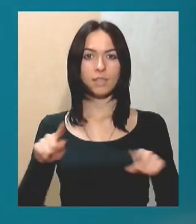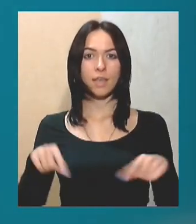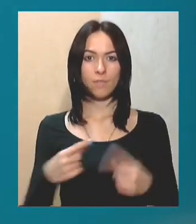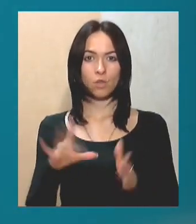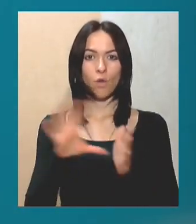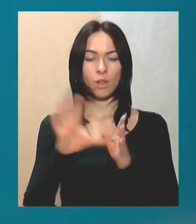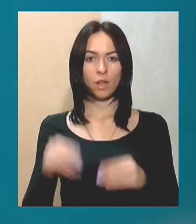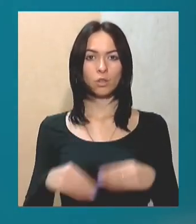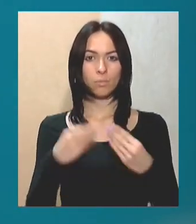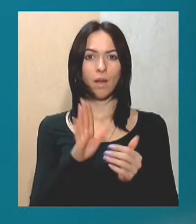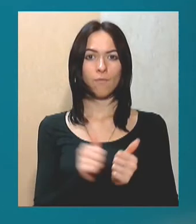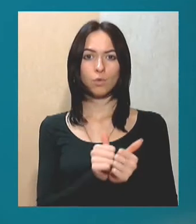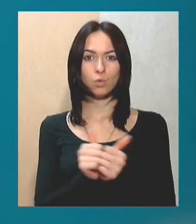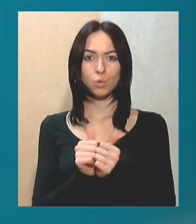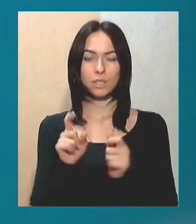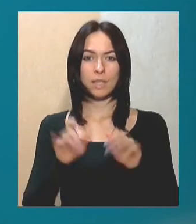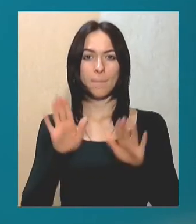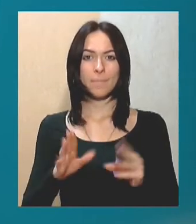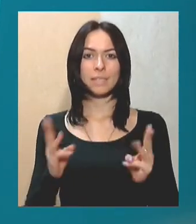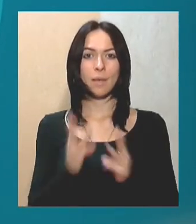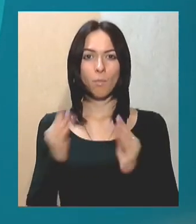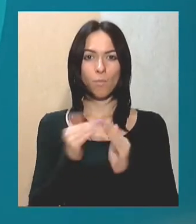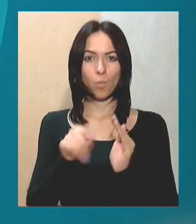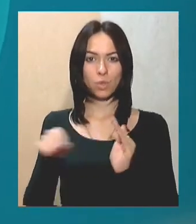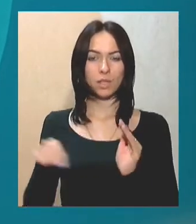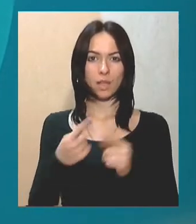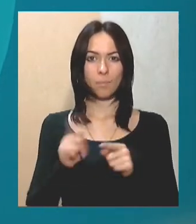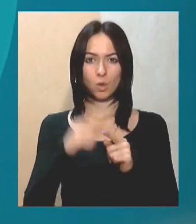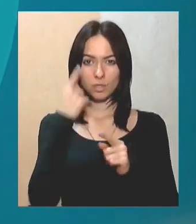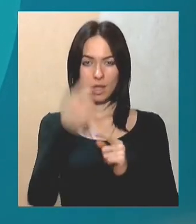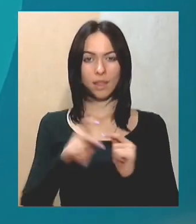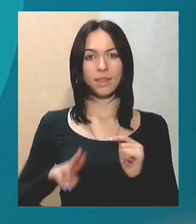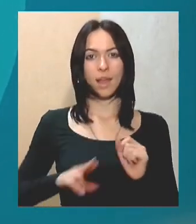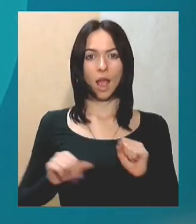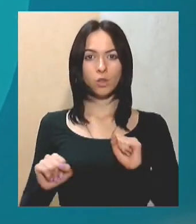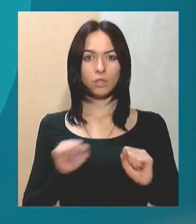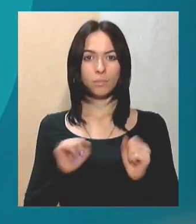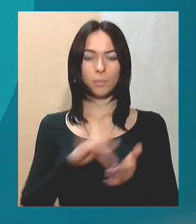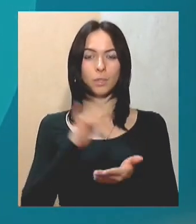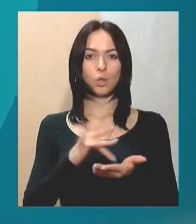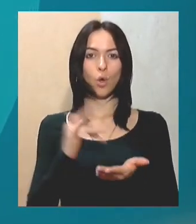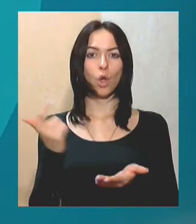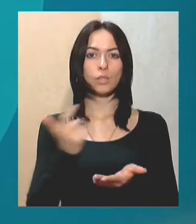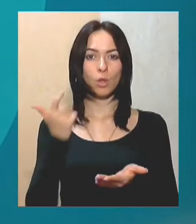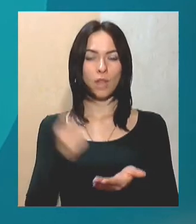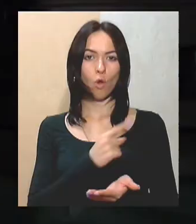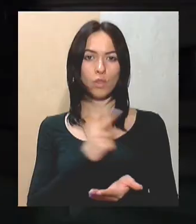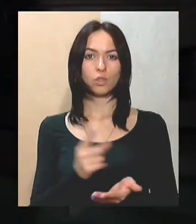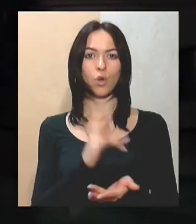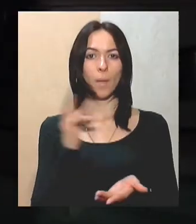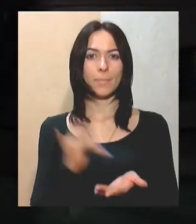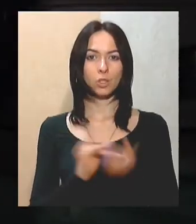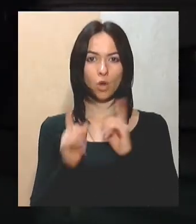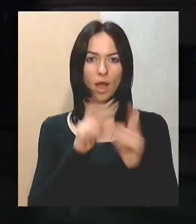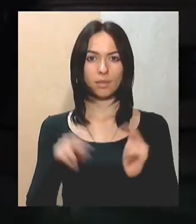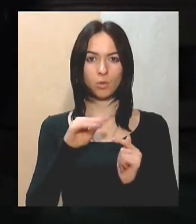у сусідніх із місцем пожежі будинках. Про це повідомив директор департаменту міського господарства Одеської міської ради Дмитро Жеман. Як